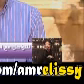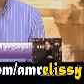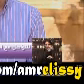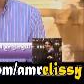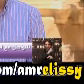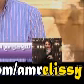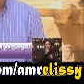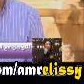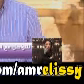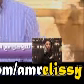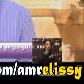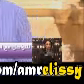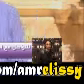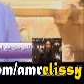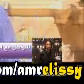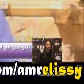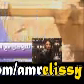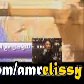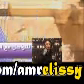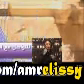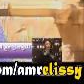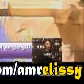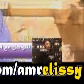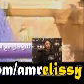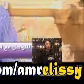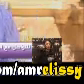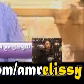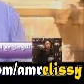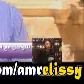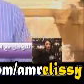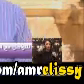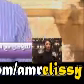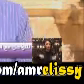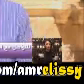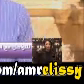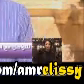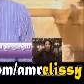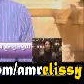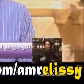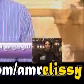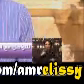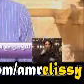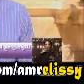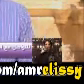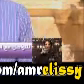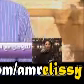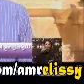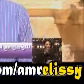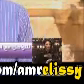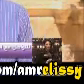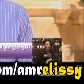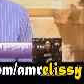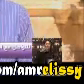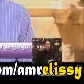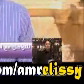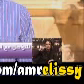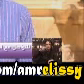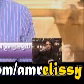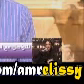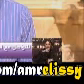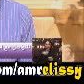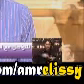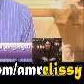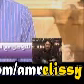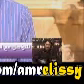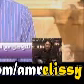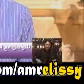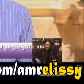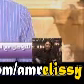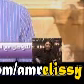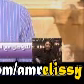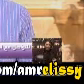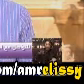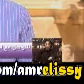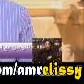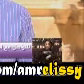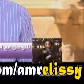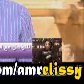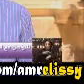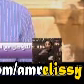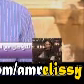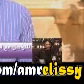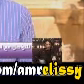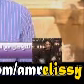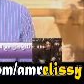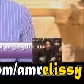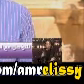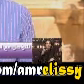ازمه حقيقيه. لازم وزاره الصحه تحل الازمه. في ناس مرضى عندهم مرضى السرطان، مرضى الكلى، مرضى الكبد،